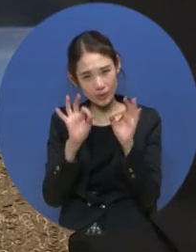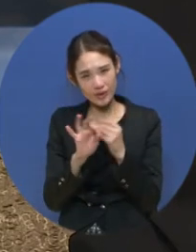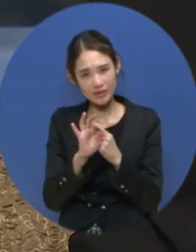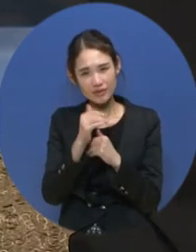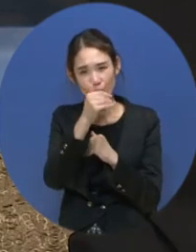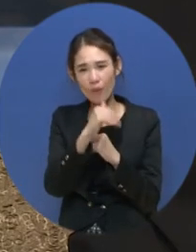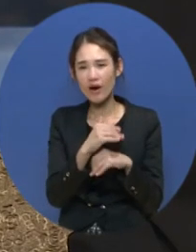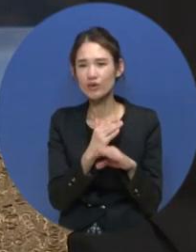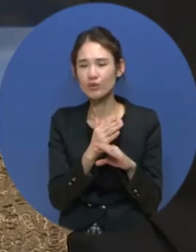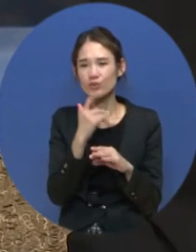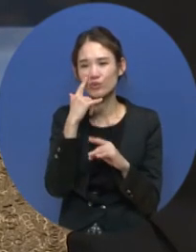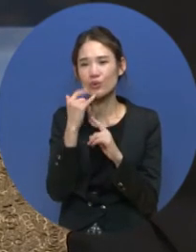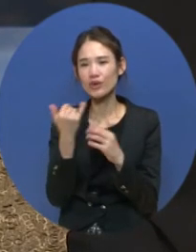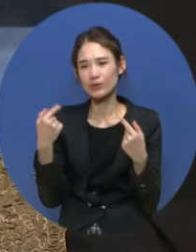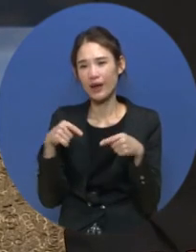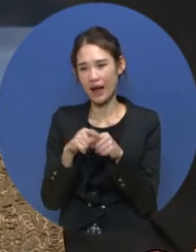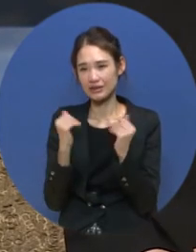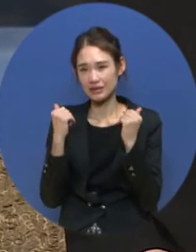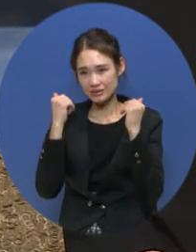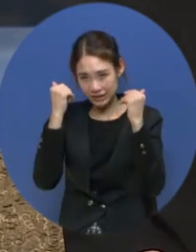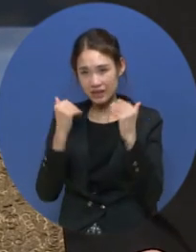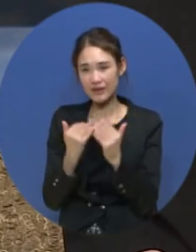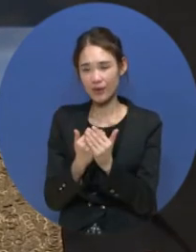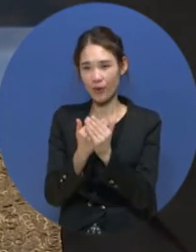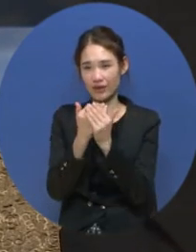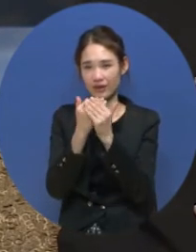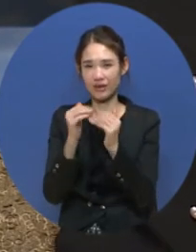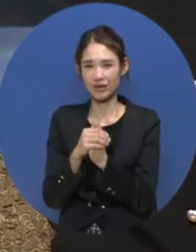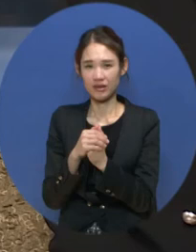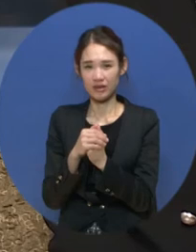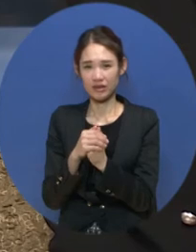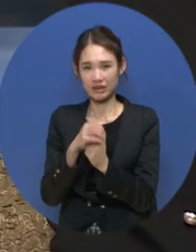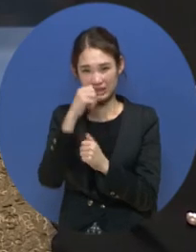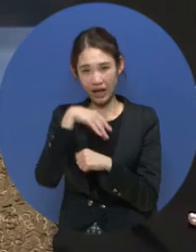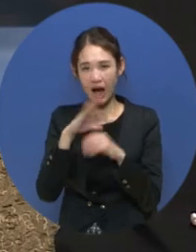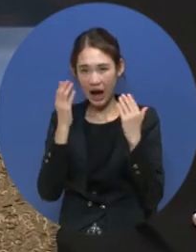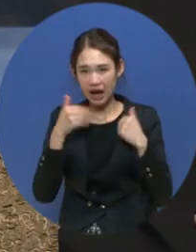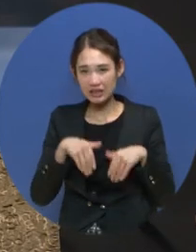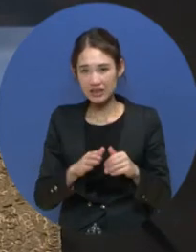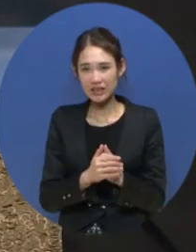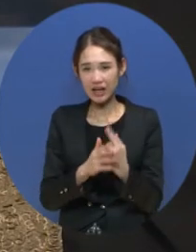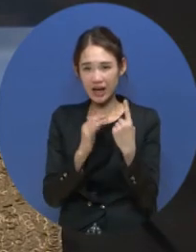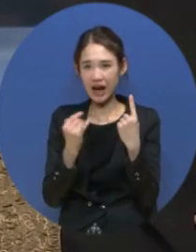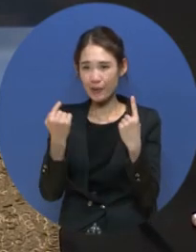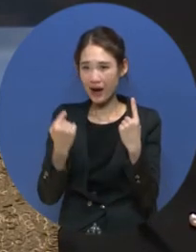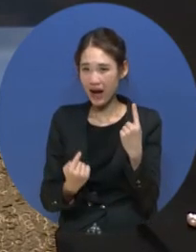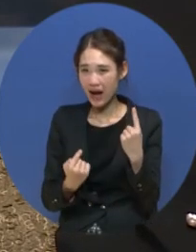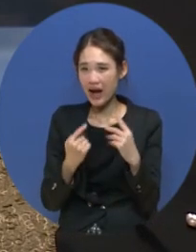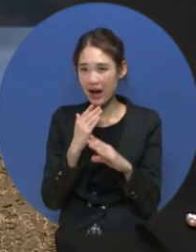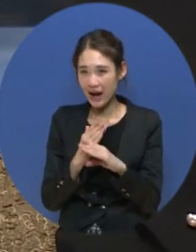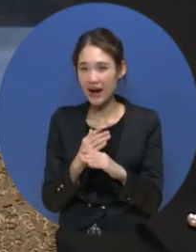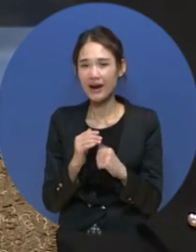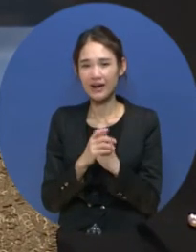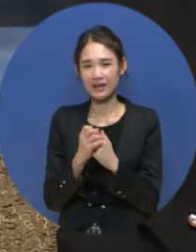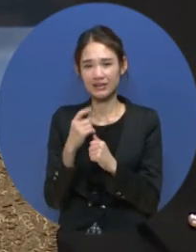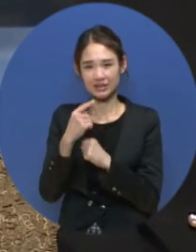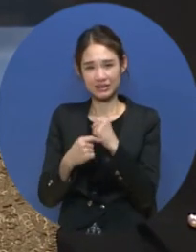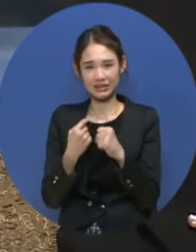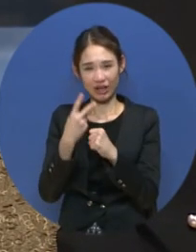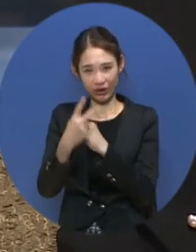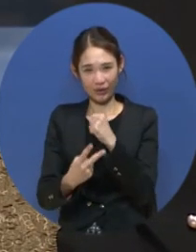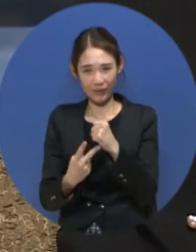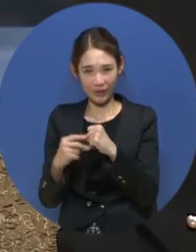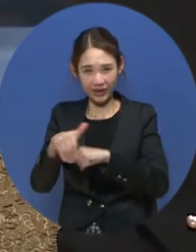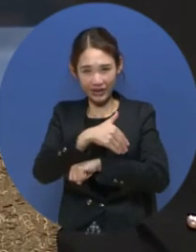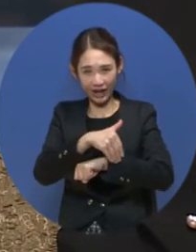중에서 부모님들도 성장을 하세요. 예, 그러니까 그냥 뭐 아이를 낳은 한 사람으로 왔다가 예. 뭐 1년이고 2년이고